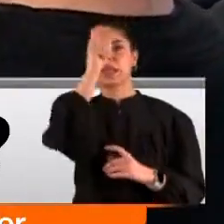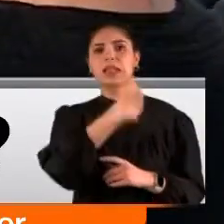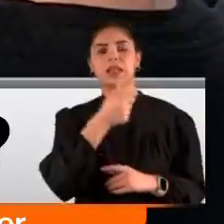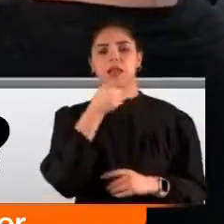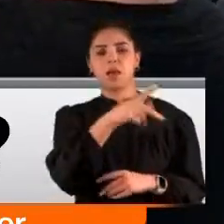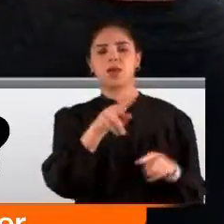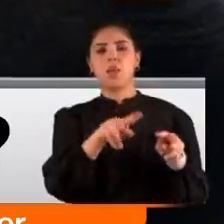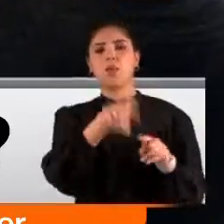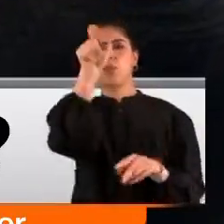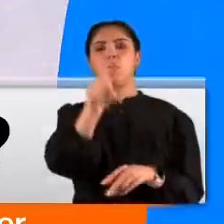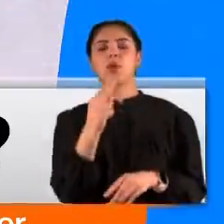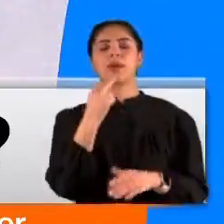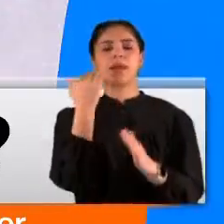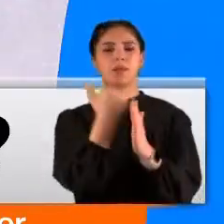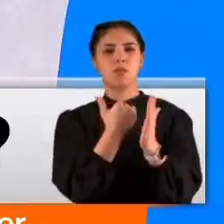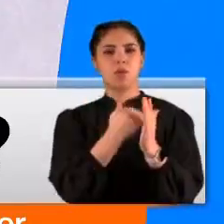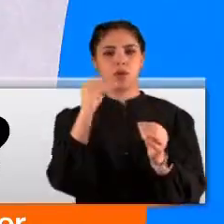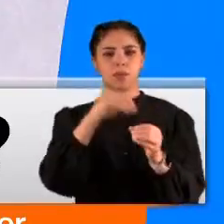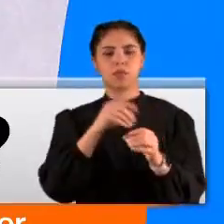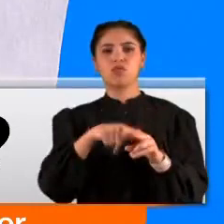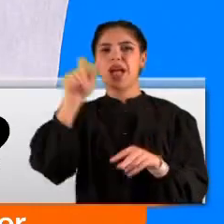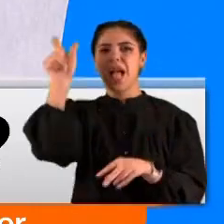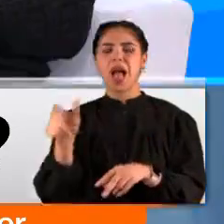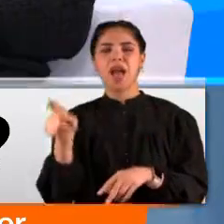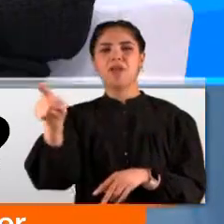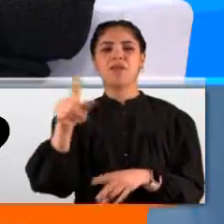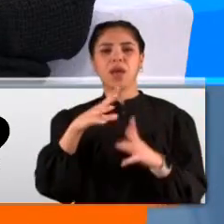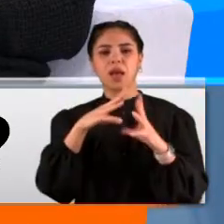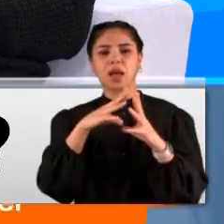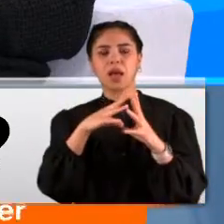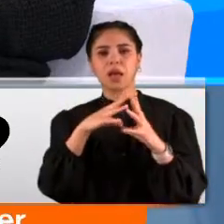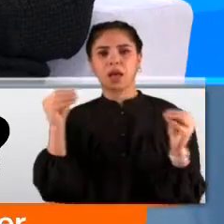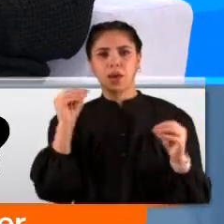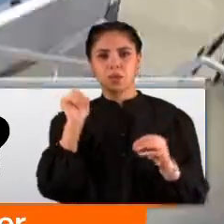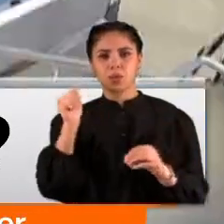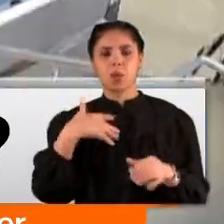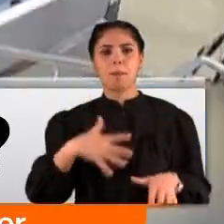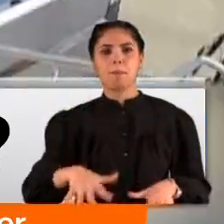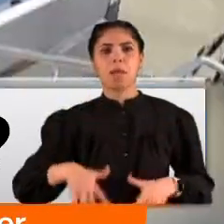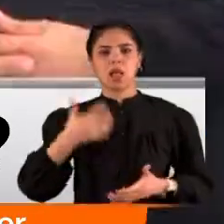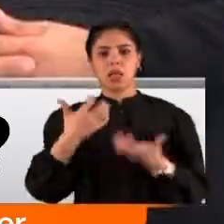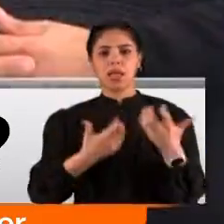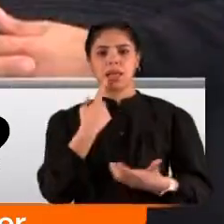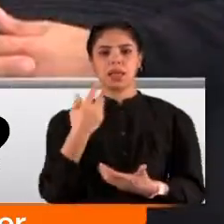serdoğan Müge Anlı'nın programında Arife Gökçe'nin kaybolduğu gün pantolonunu yaktığını söylemişti